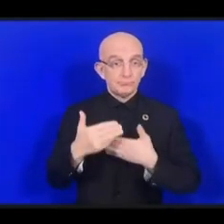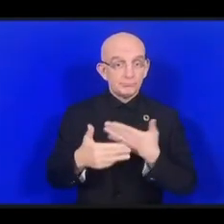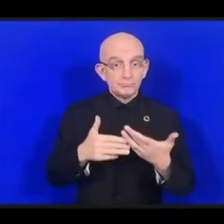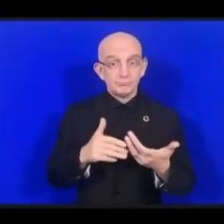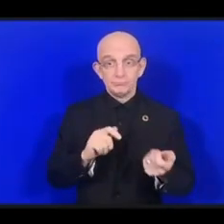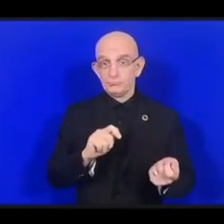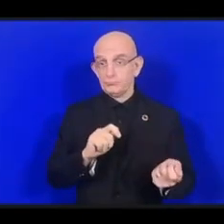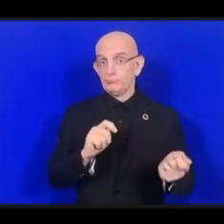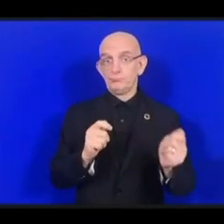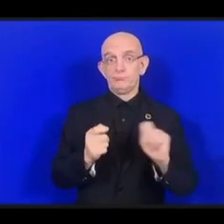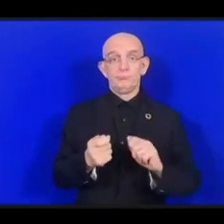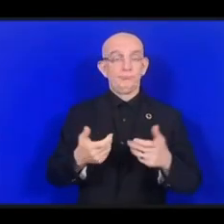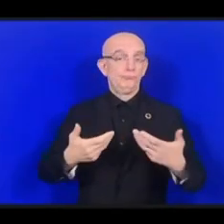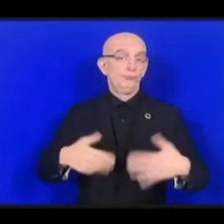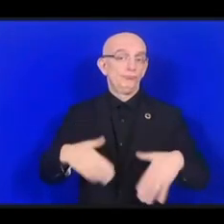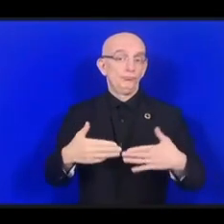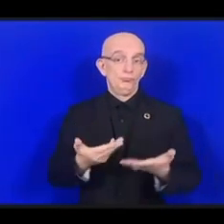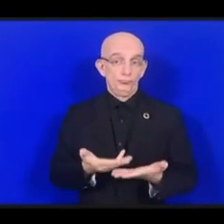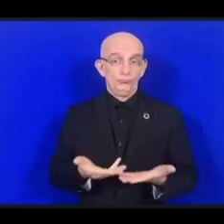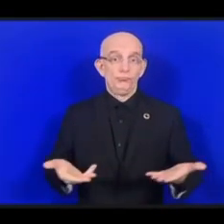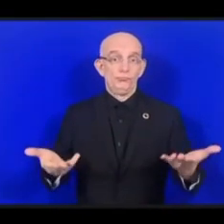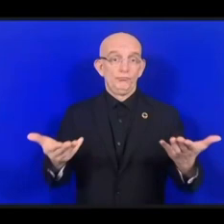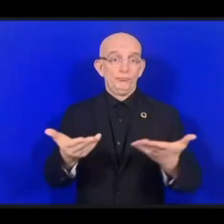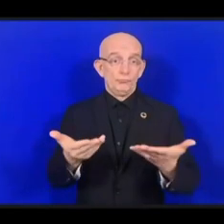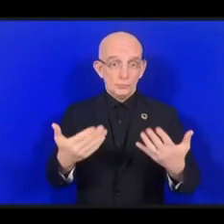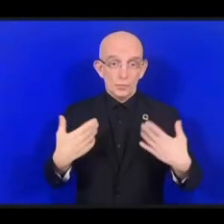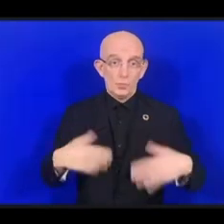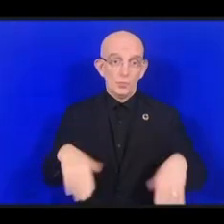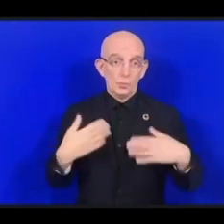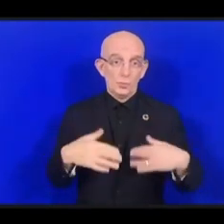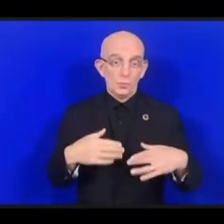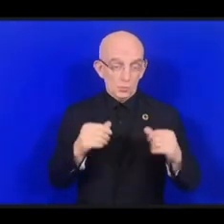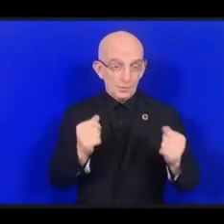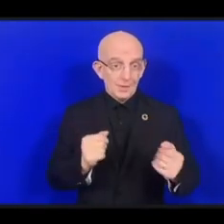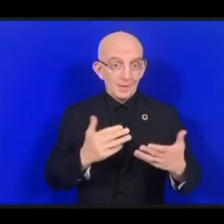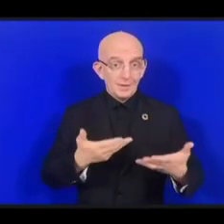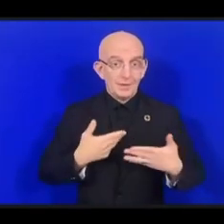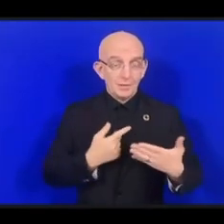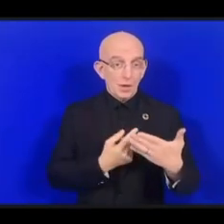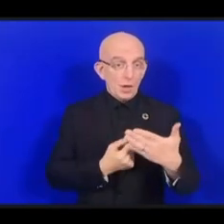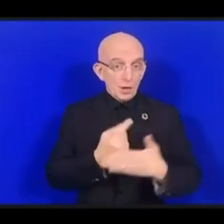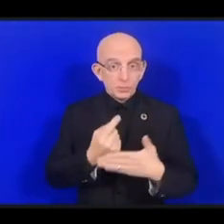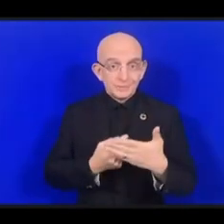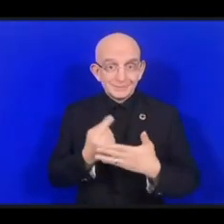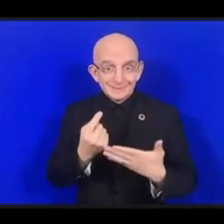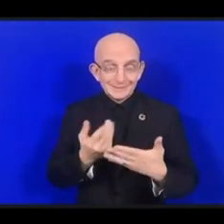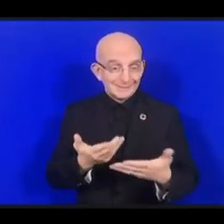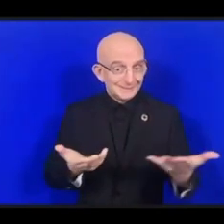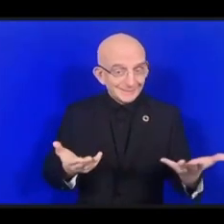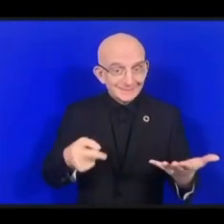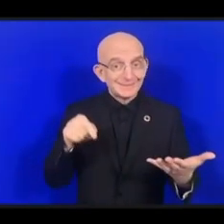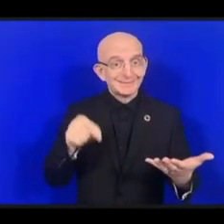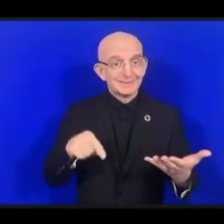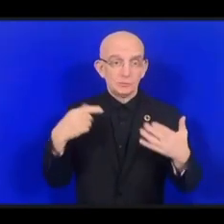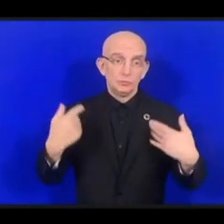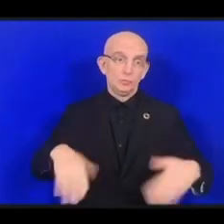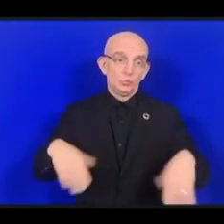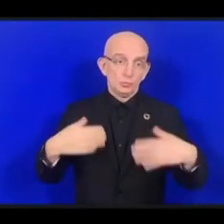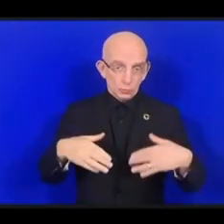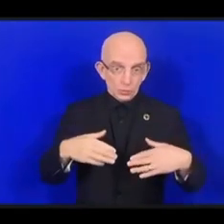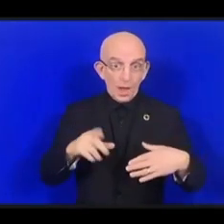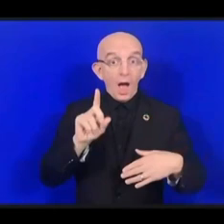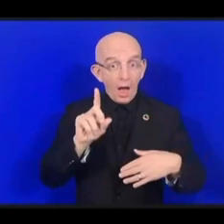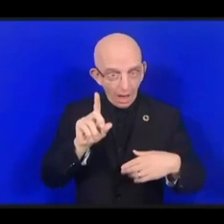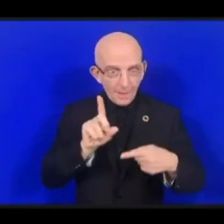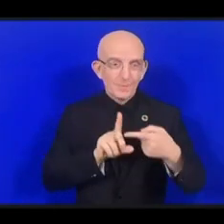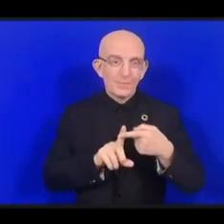术给我们带来绝佳的机遇，也带来了挑战。一方面，它可以成为我们世界善良和